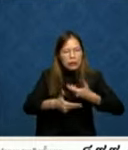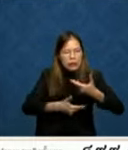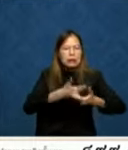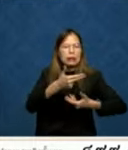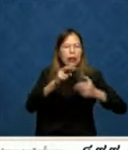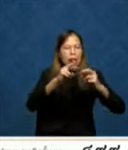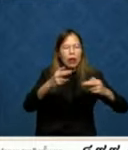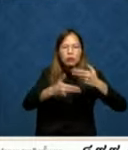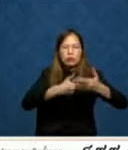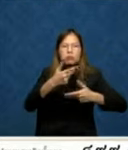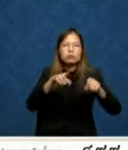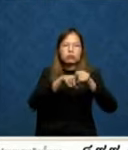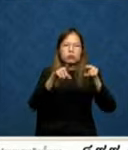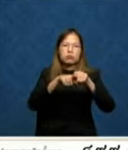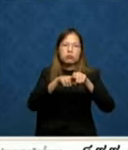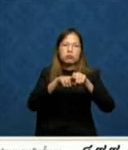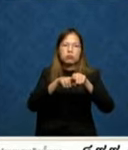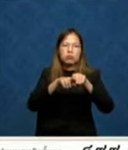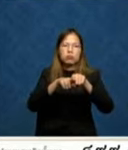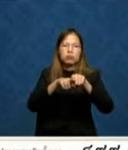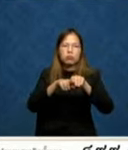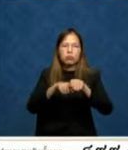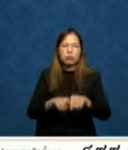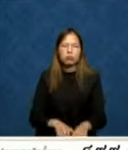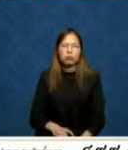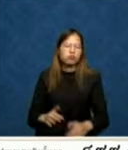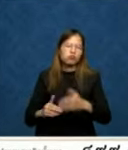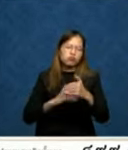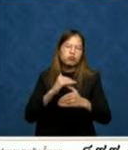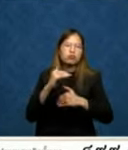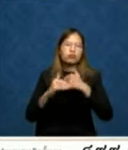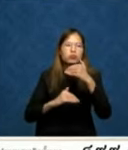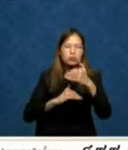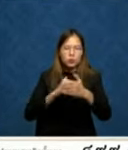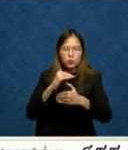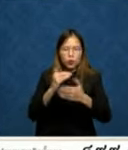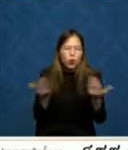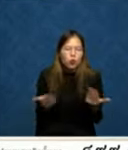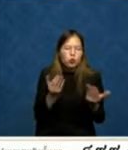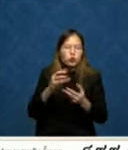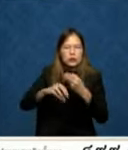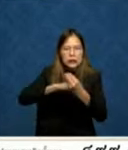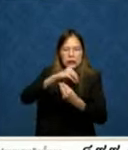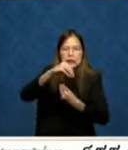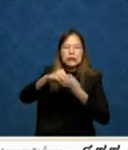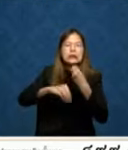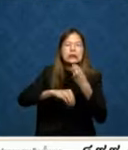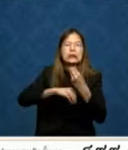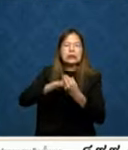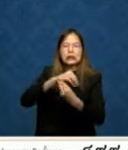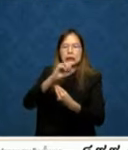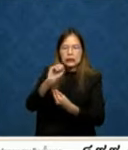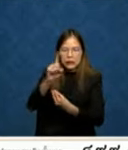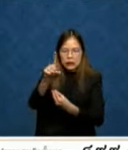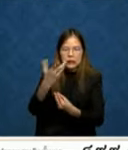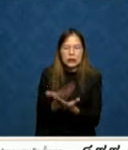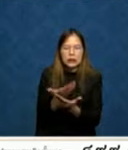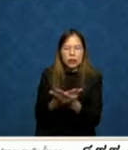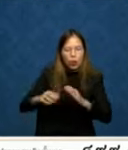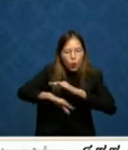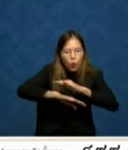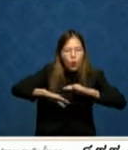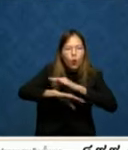แหละนะครับเพราะฉะนั้นกลไกนี้เนี่ยมันไม่ได้เป็นกลไกมันเป็นกลไกในการกระตุ้นเศรษฐกิจโดยที่เราจะเก็บเอาข้อมูลทั้งหม